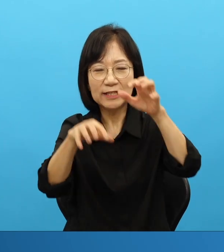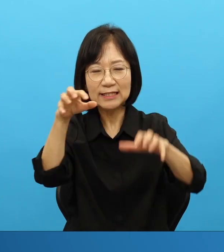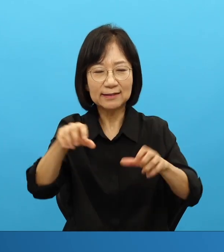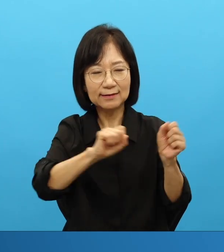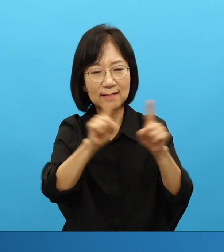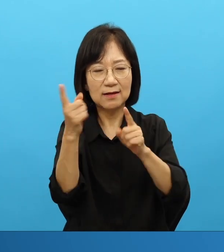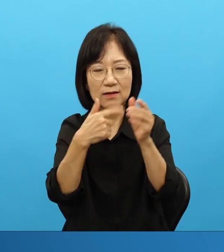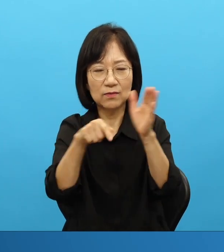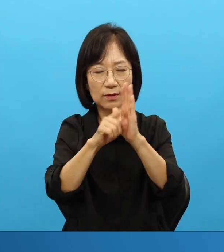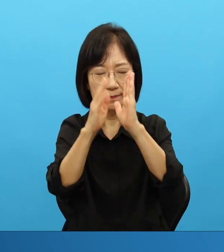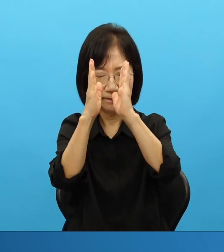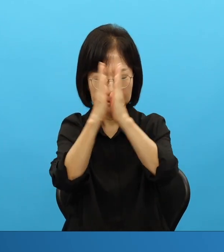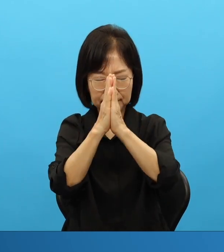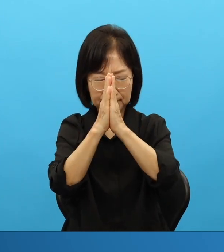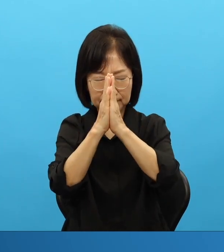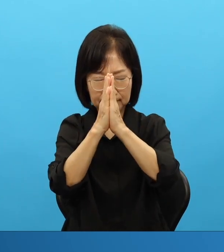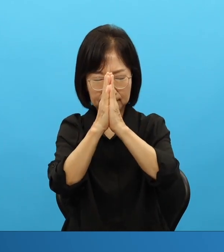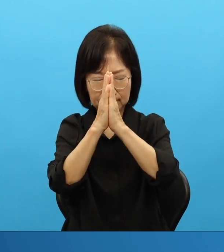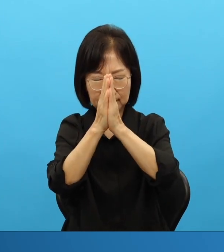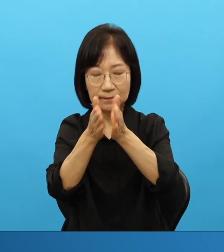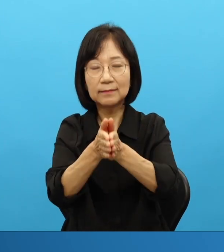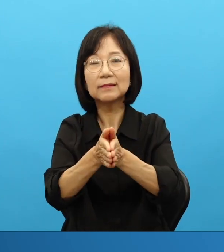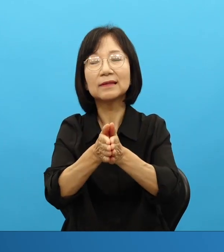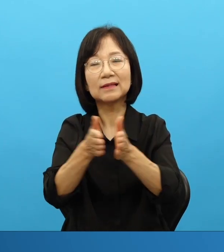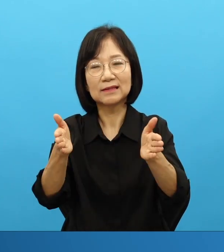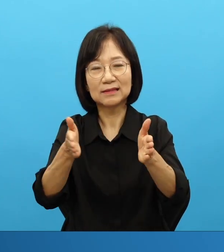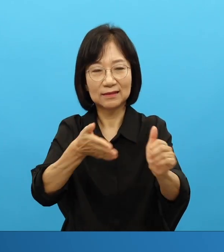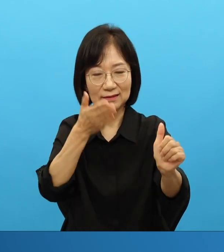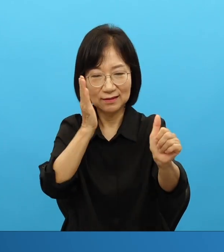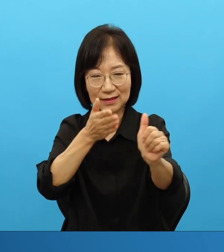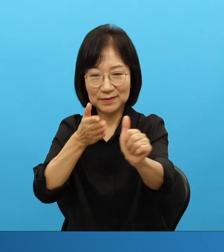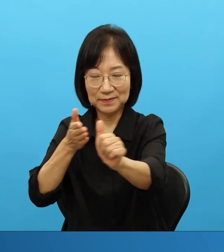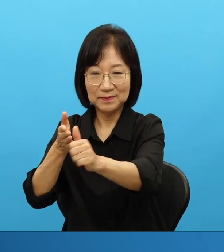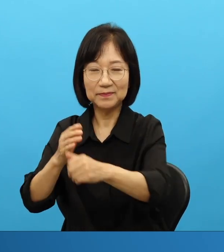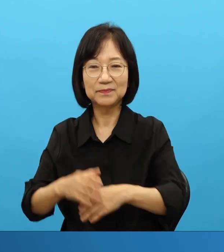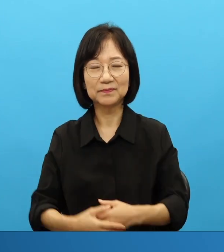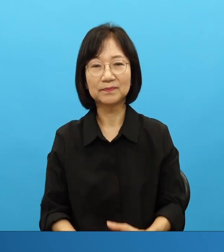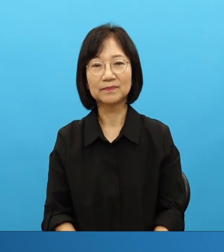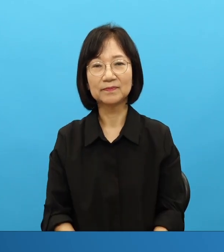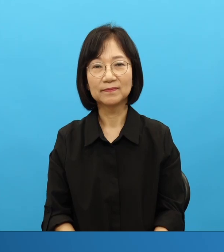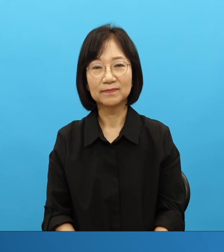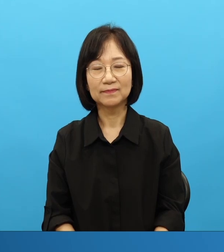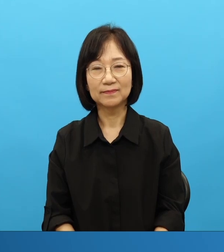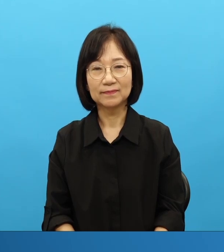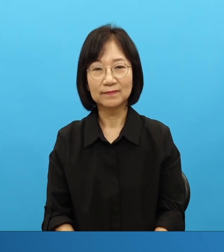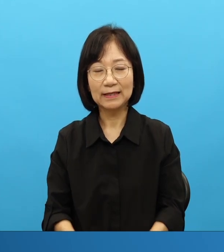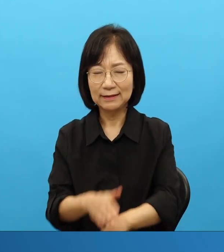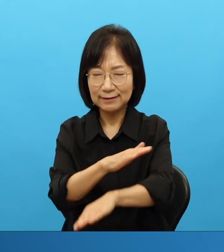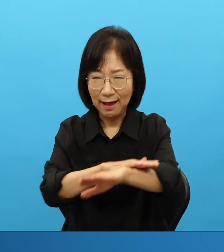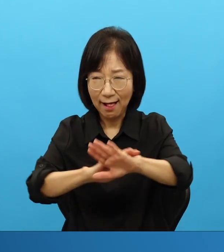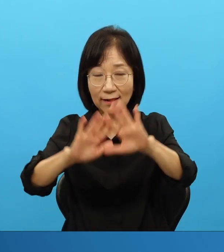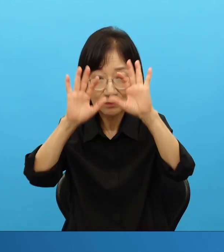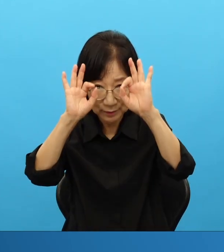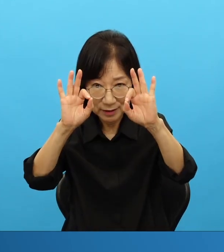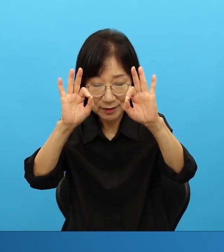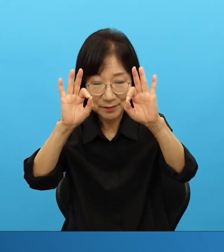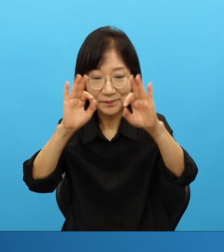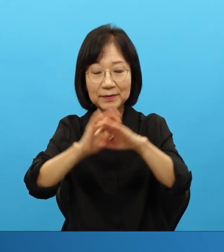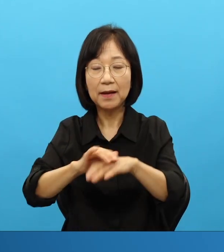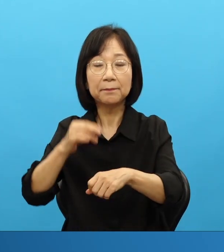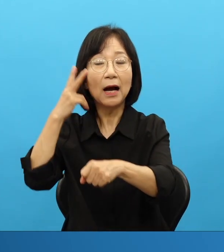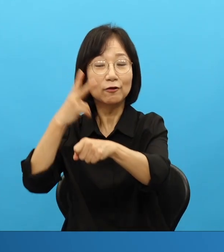you do, what is the very first thing you must do? You must begin this prayer to save the 자, field. 실제로 자세히 보세요. So look carefully at this. 바울이